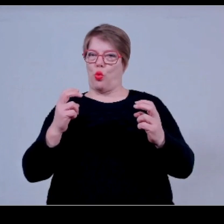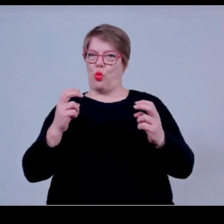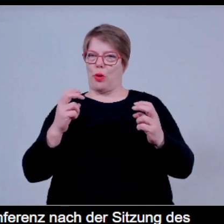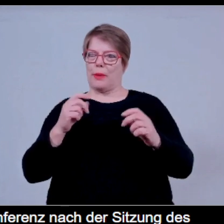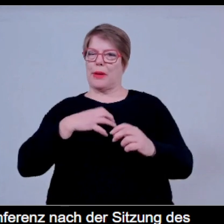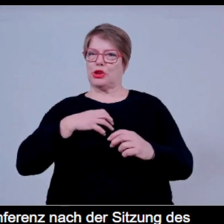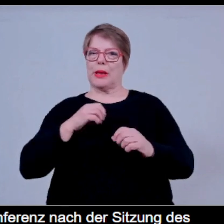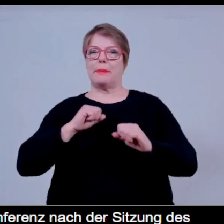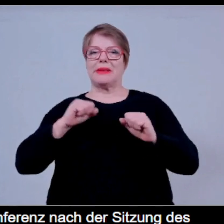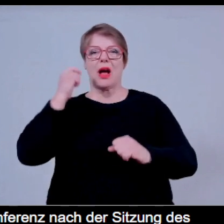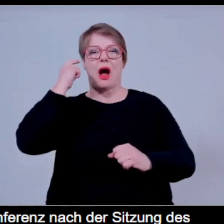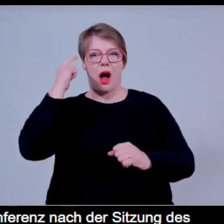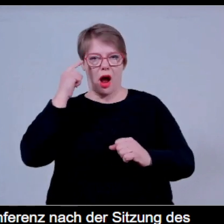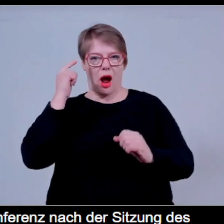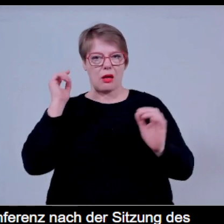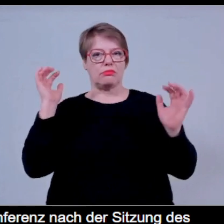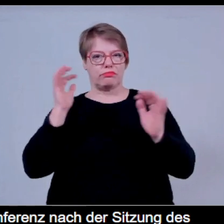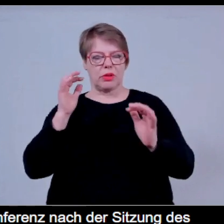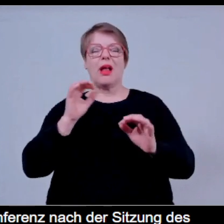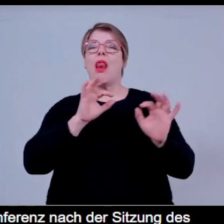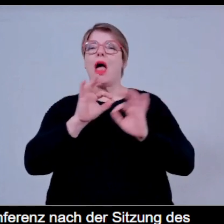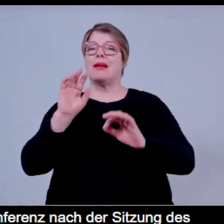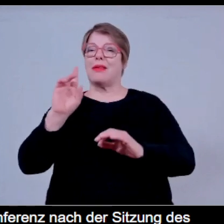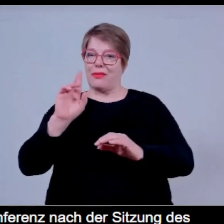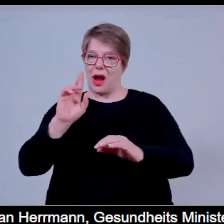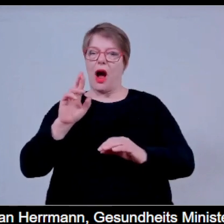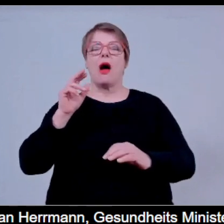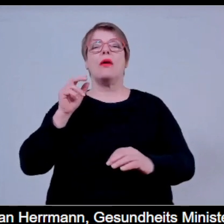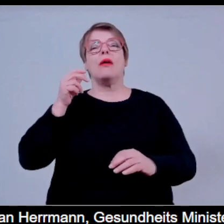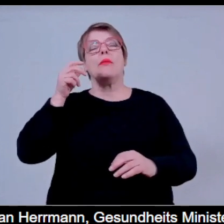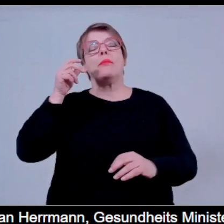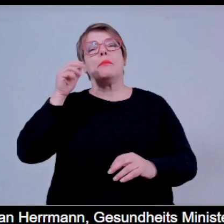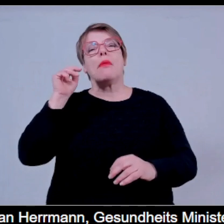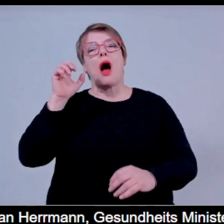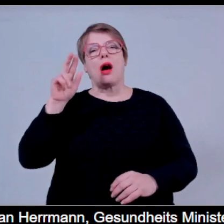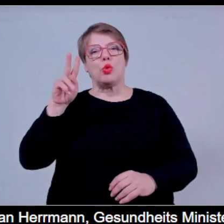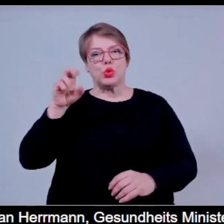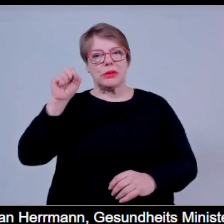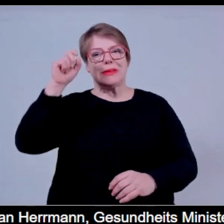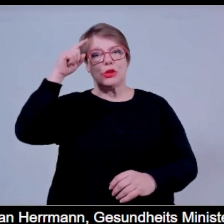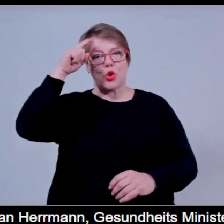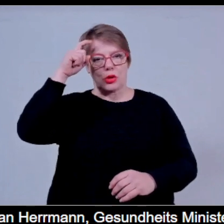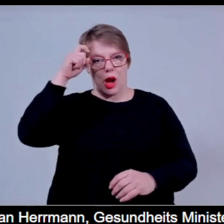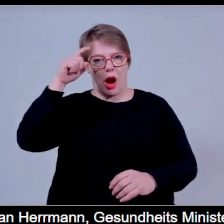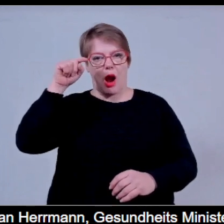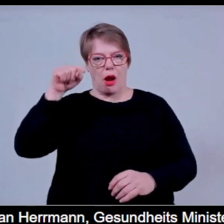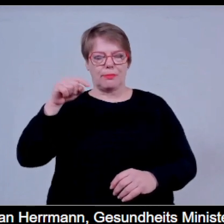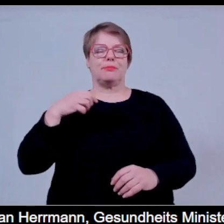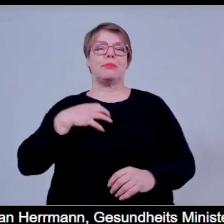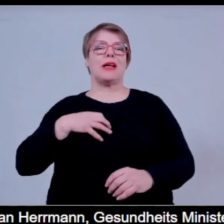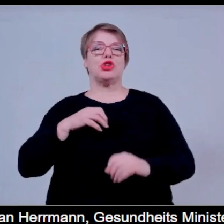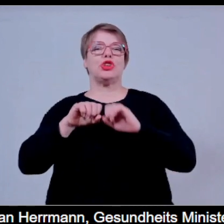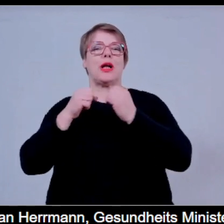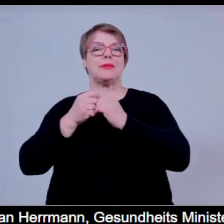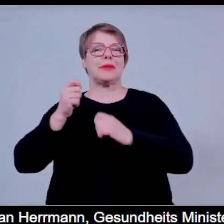sehen können, waren die Schwerpunktthemen heute Gesundheit, Energie und Verkehr. Die Kollegen werden dazu gleich auch